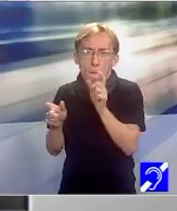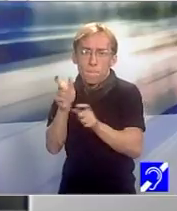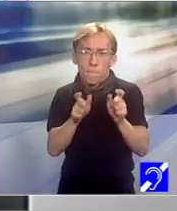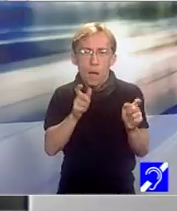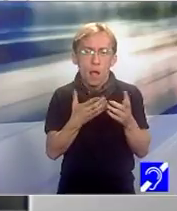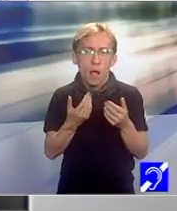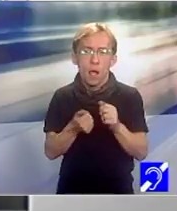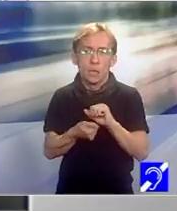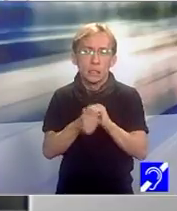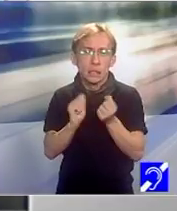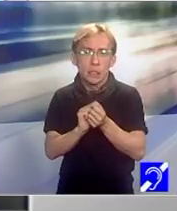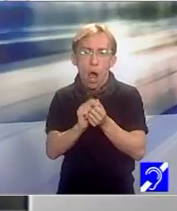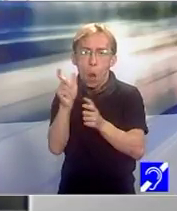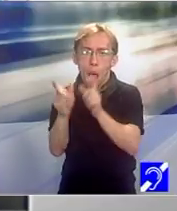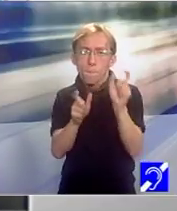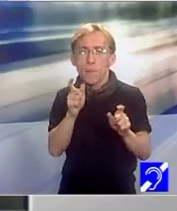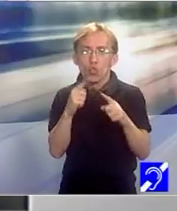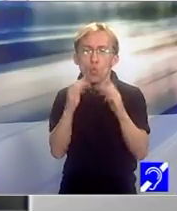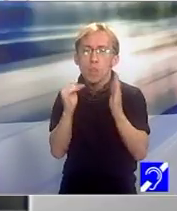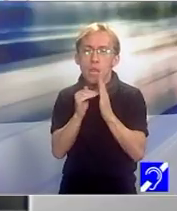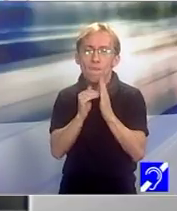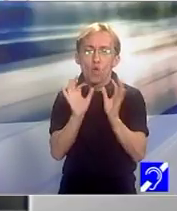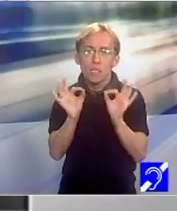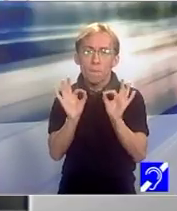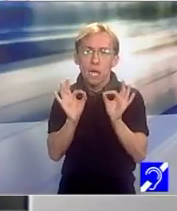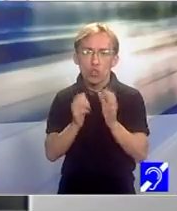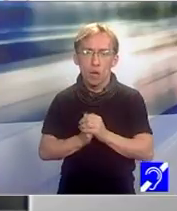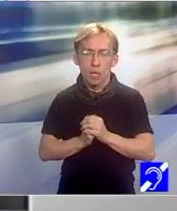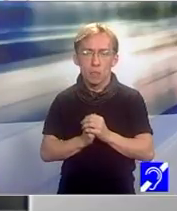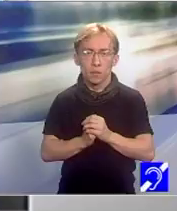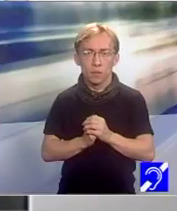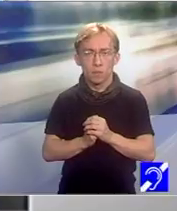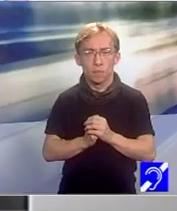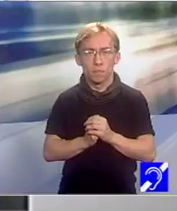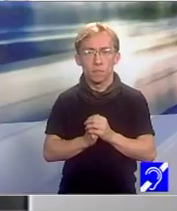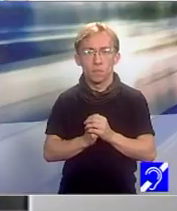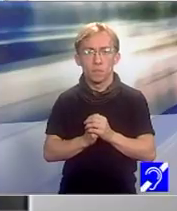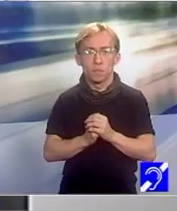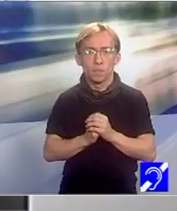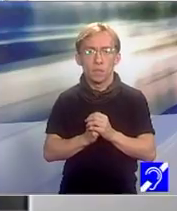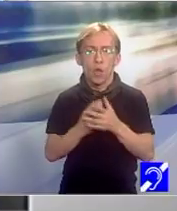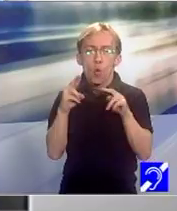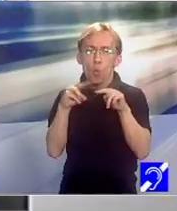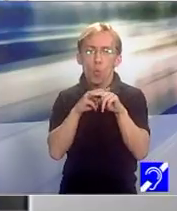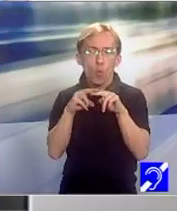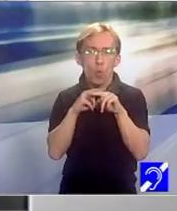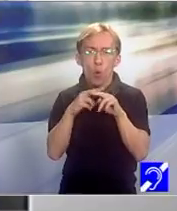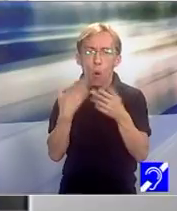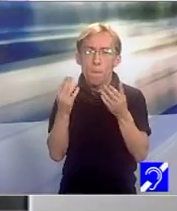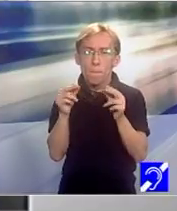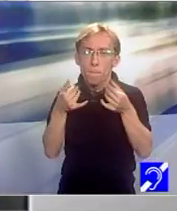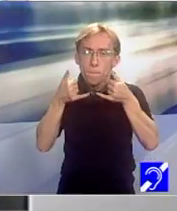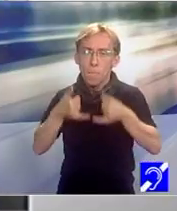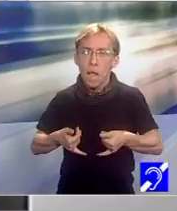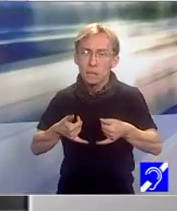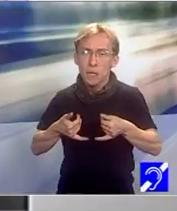la persoanele cu nevoi speciale și pe care nimeni nu le abordează sau sunt lăsate așa mai într-un cont de umbră, ca și cum prezența dizabilității le-ar